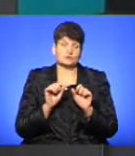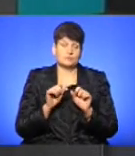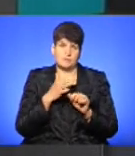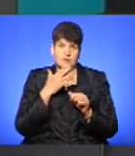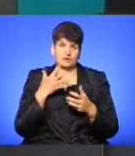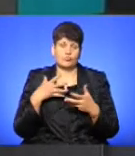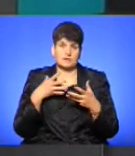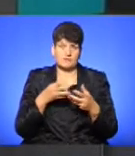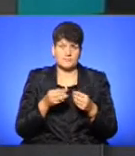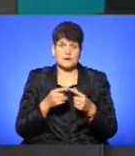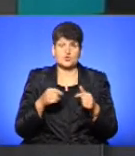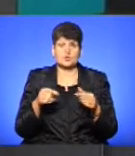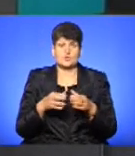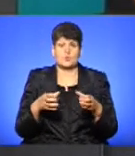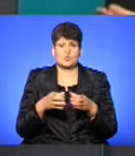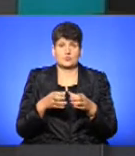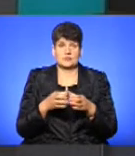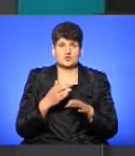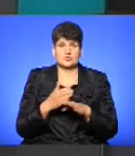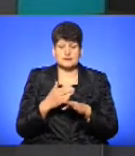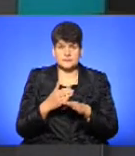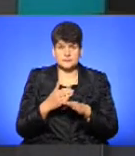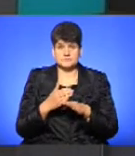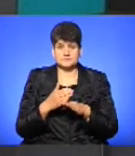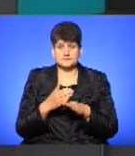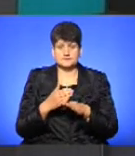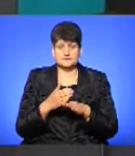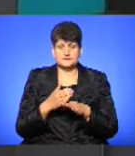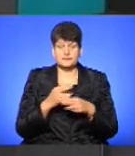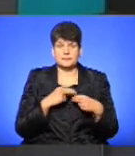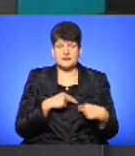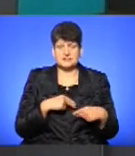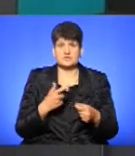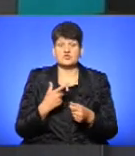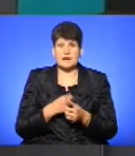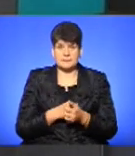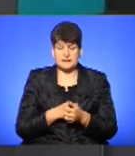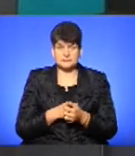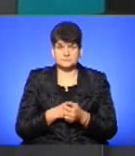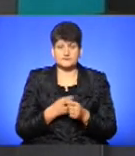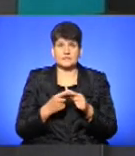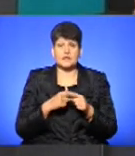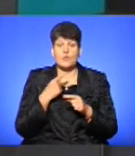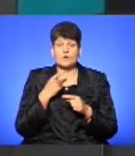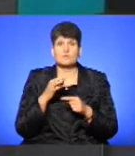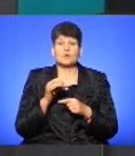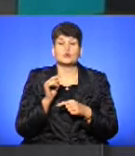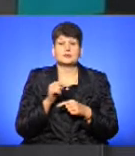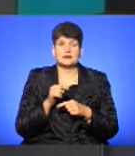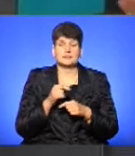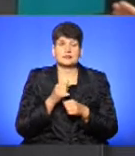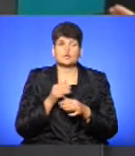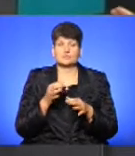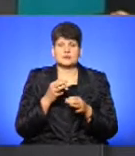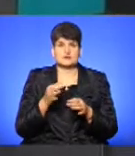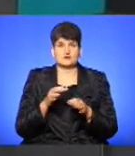впливає. Тому що якщо в організованих колективах частина хоча б працівників щеплена, це говорить про те, що, ну, ми не можемо сказати, що